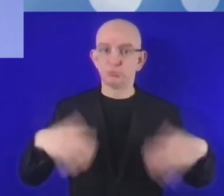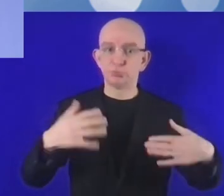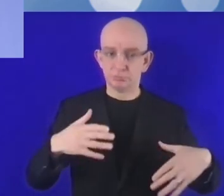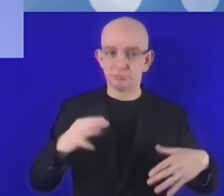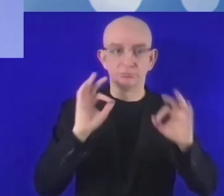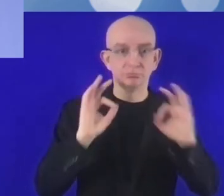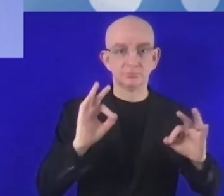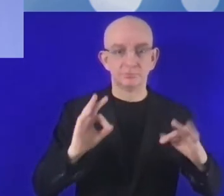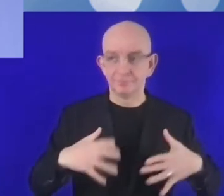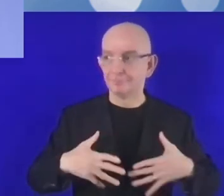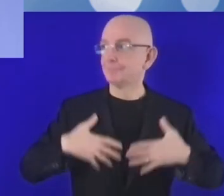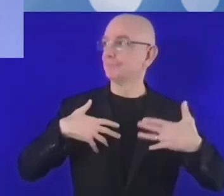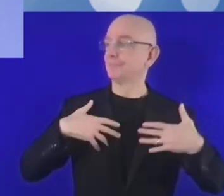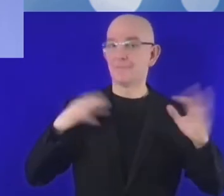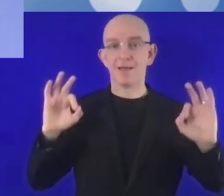seront